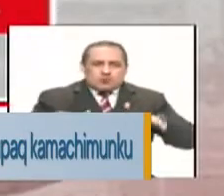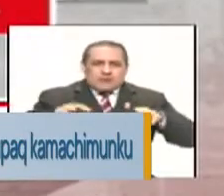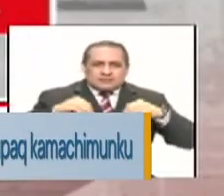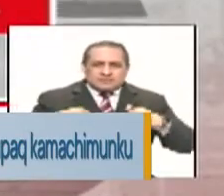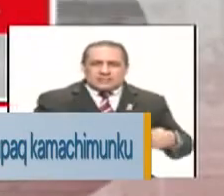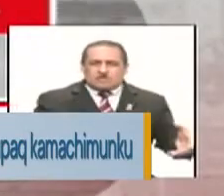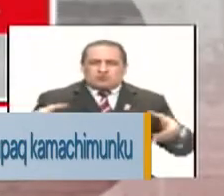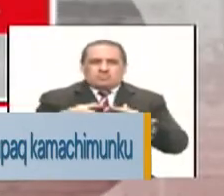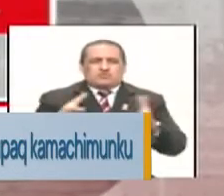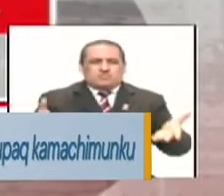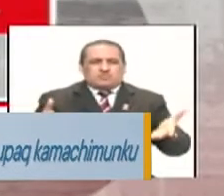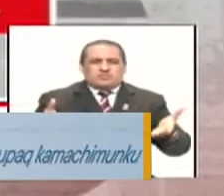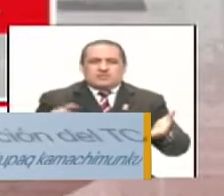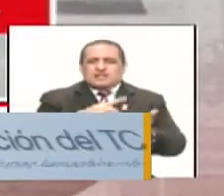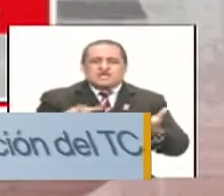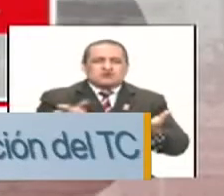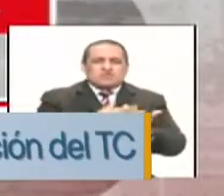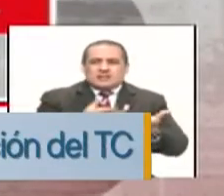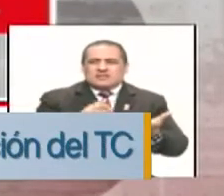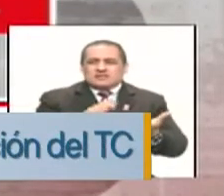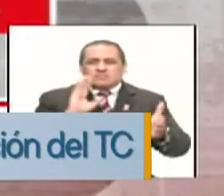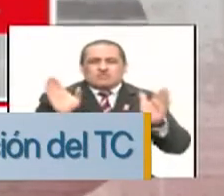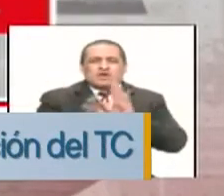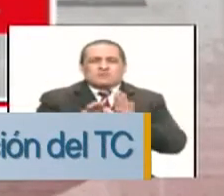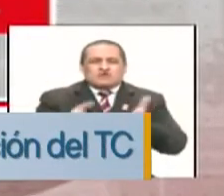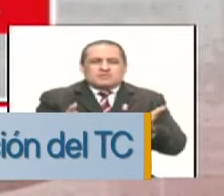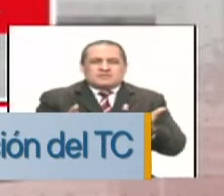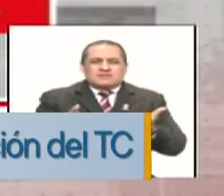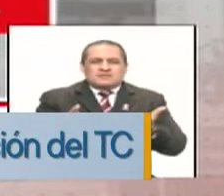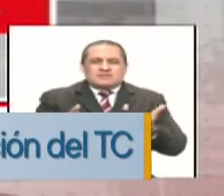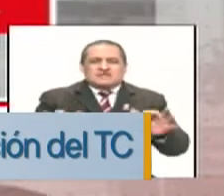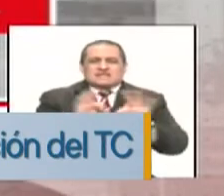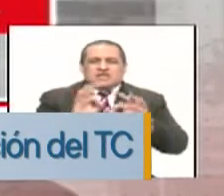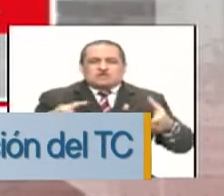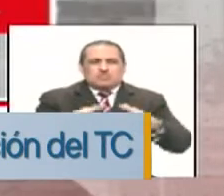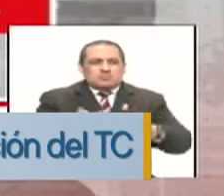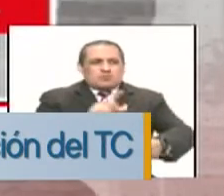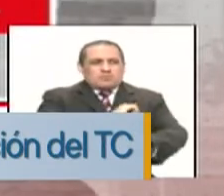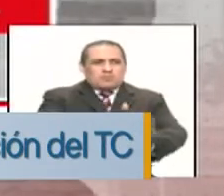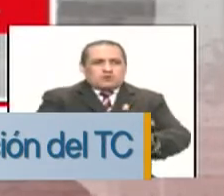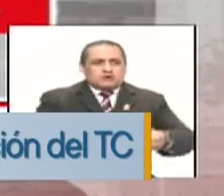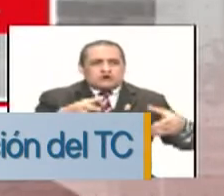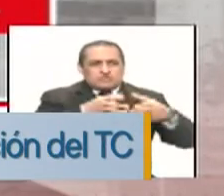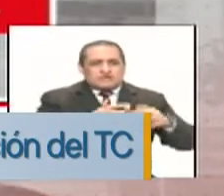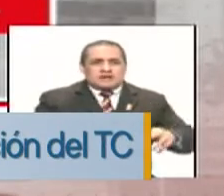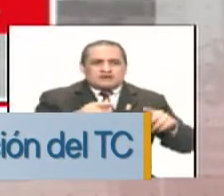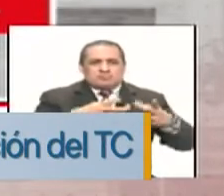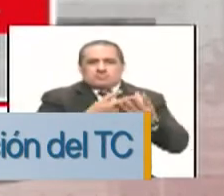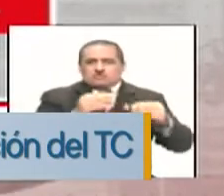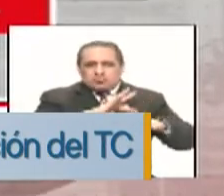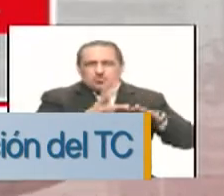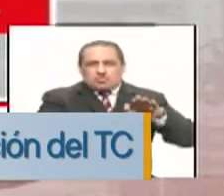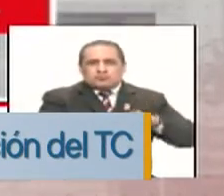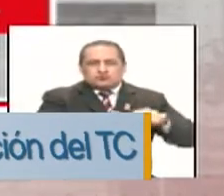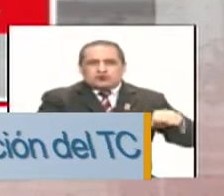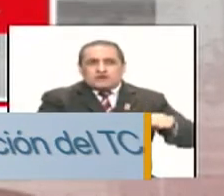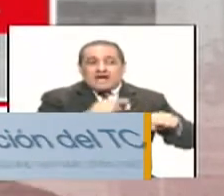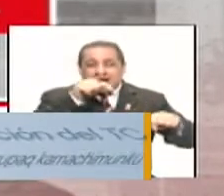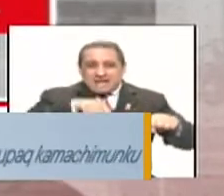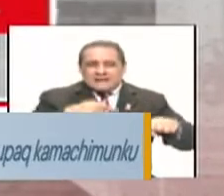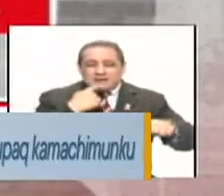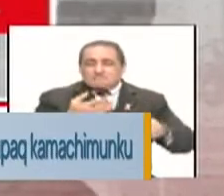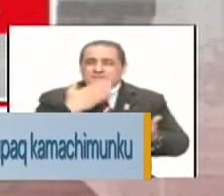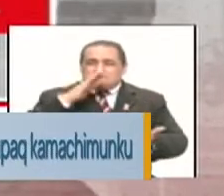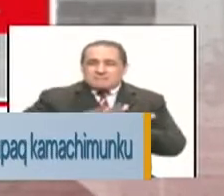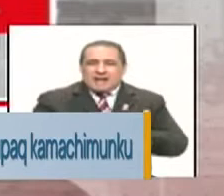Piñakunapajinam mana chaningniyoh juez congreso payam kainin sayache y munasjanja. Chayja